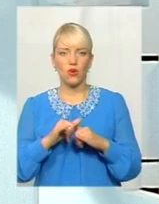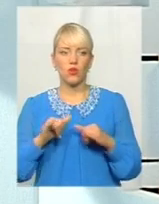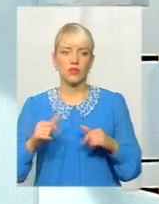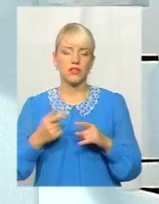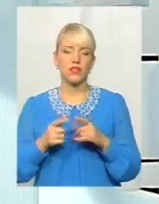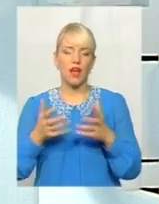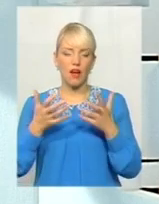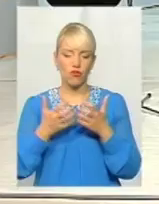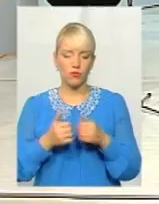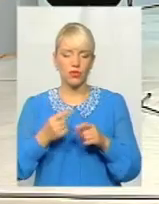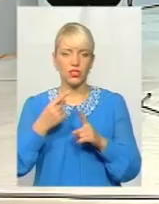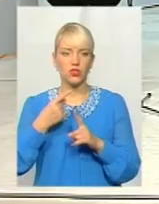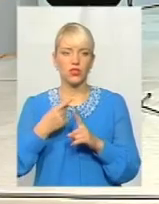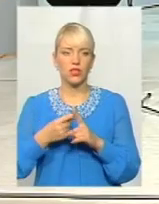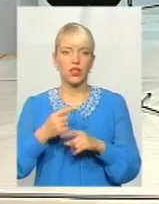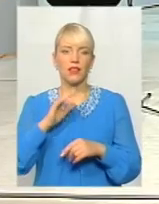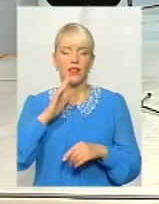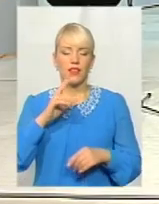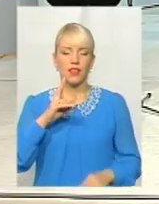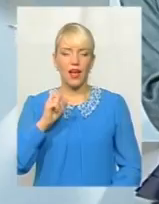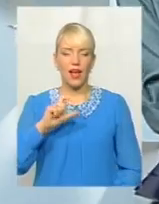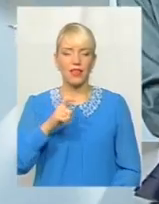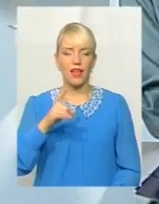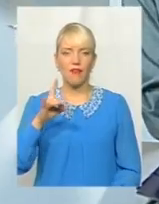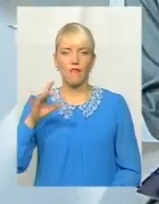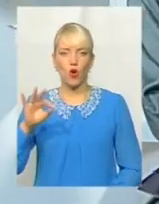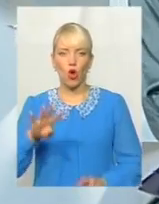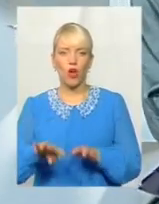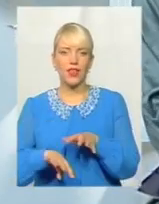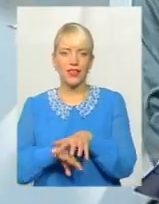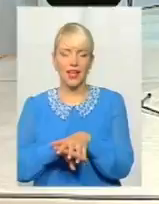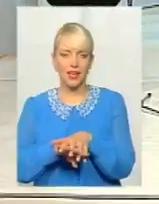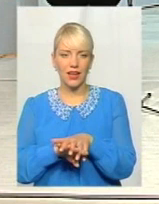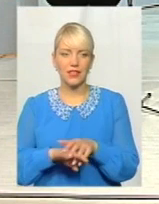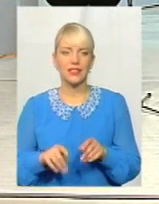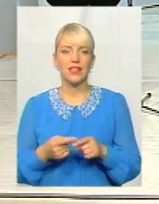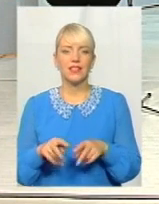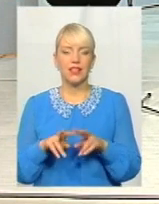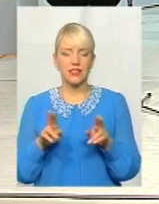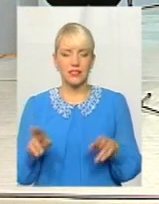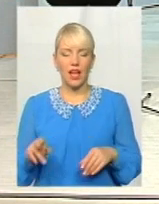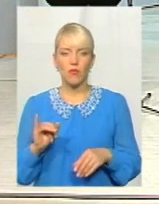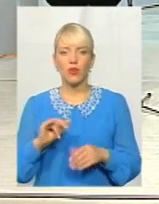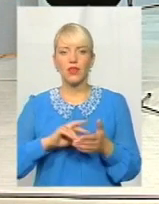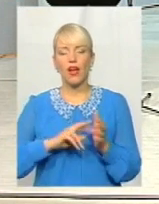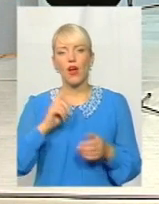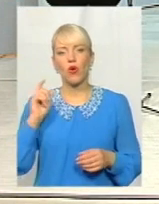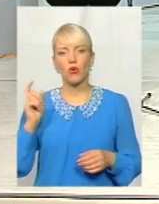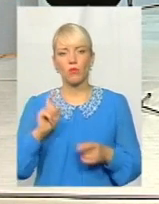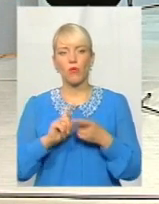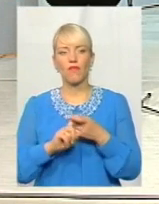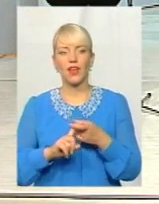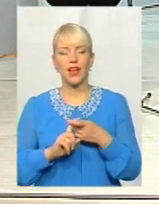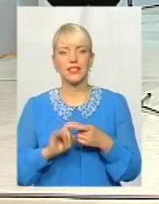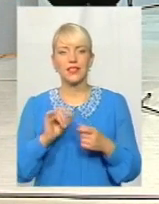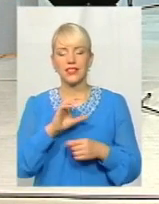на нашій євроінтеграції. Ну, власне, просто і так. Економіка так само пов'язана з тим сталим розвитком, і подолання